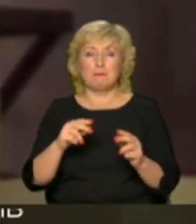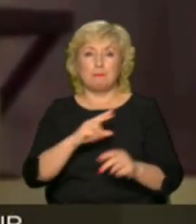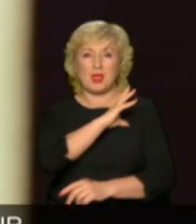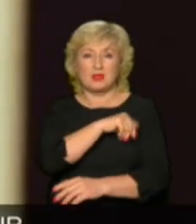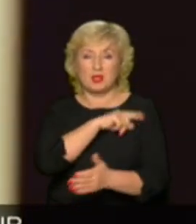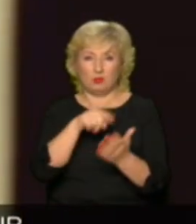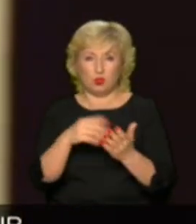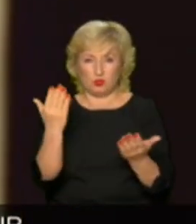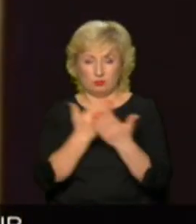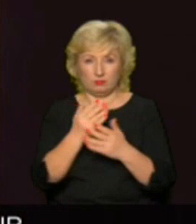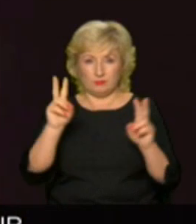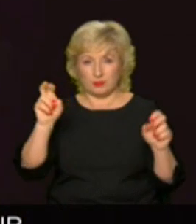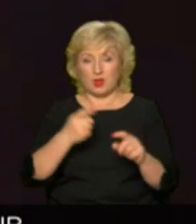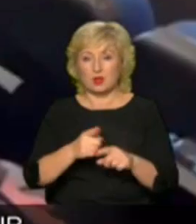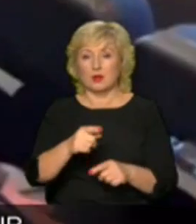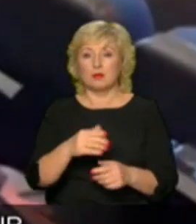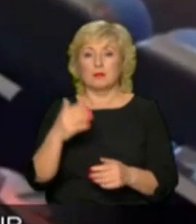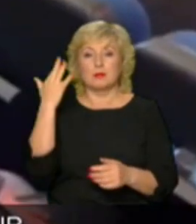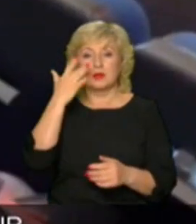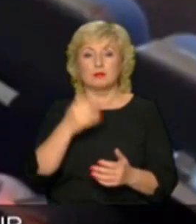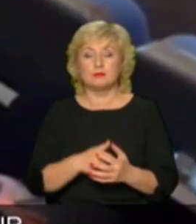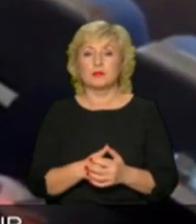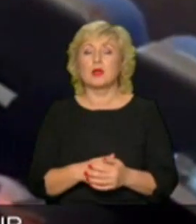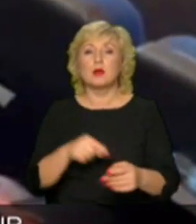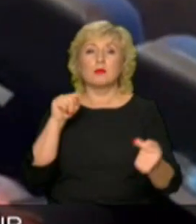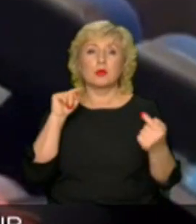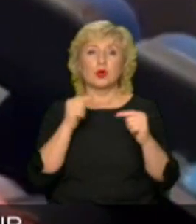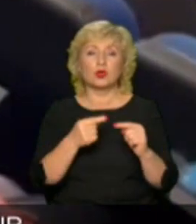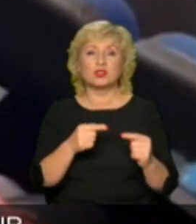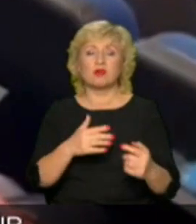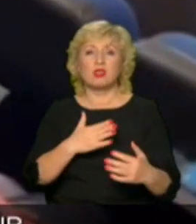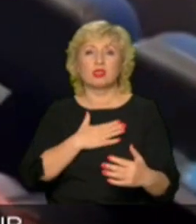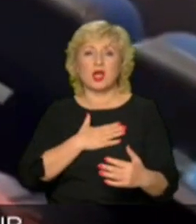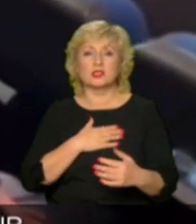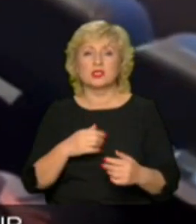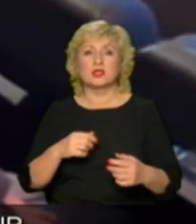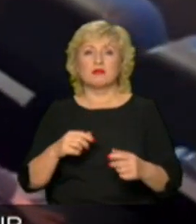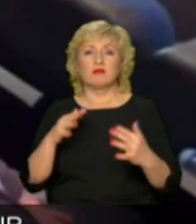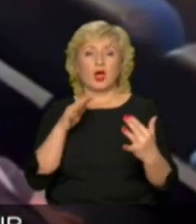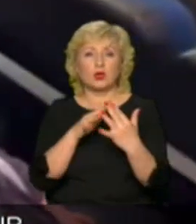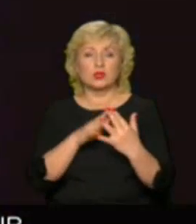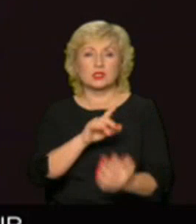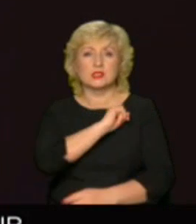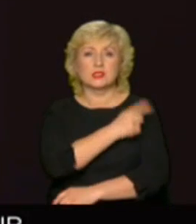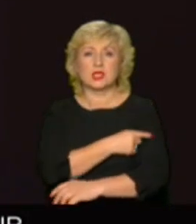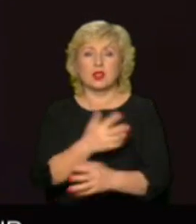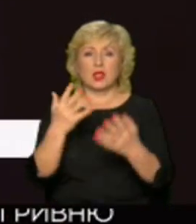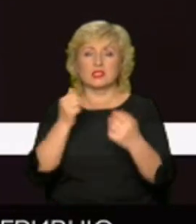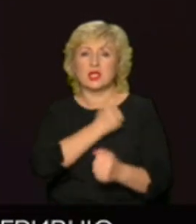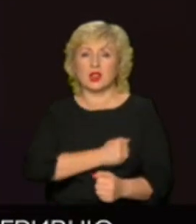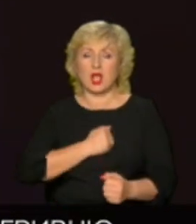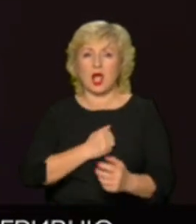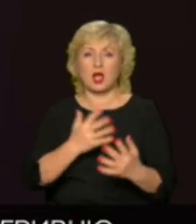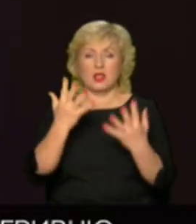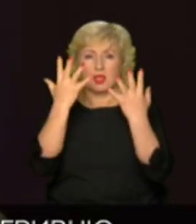вкотре повторює прийняті на Росії мантри. Проти нас воюються сили зла, воюють. Це сили тьми,